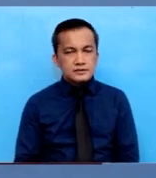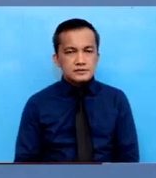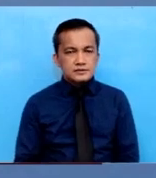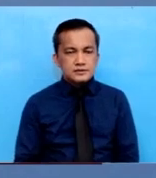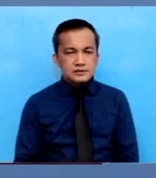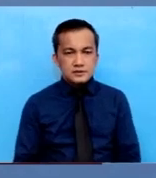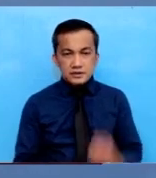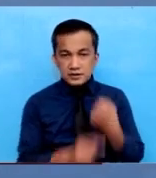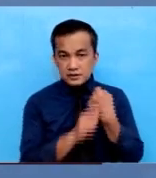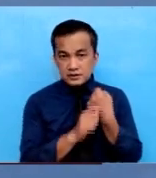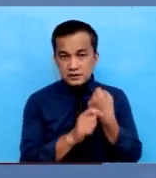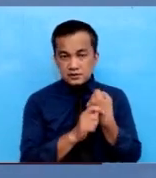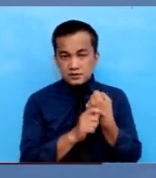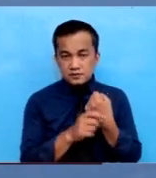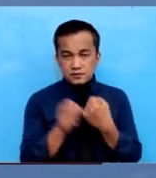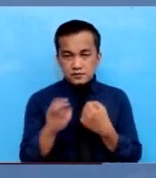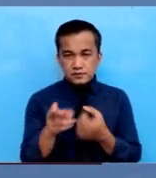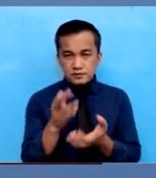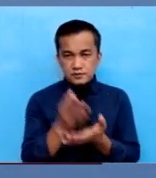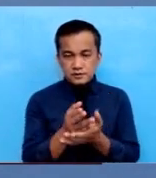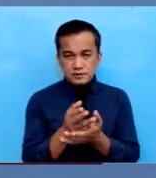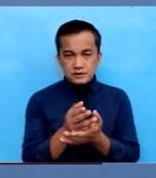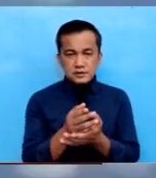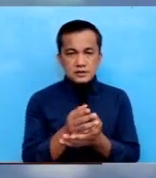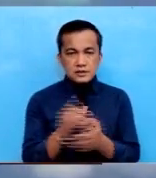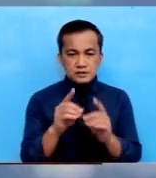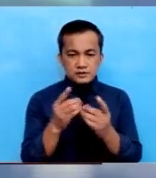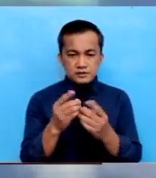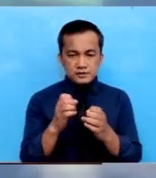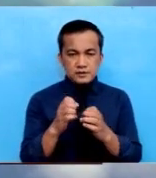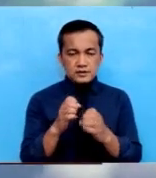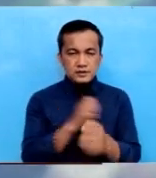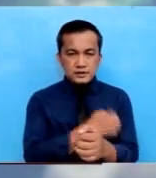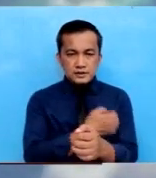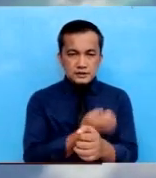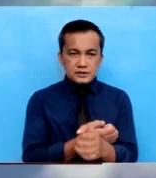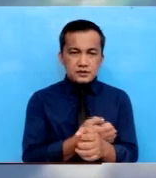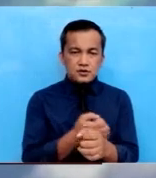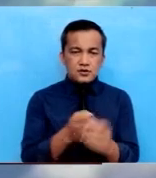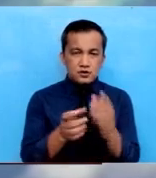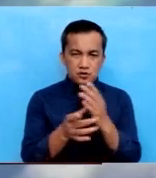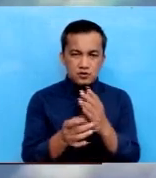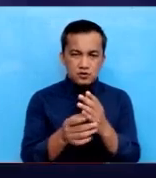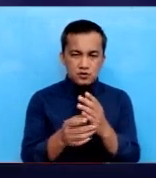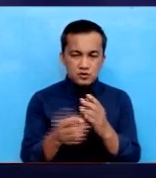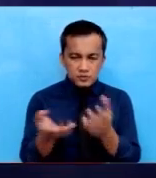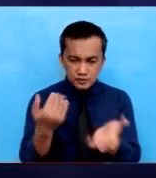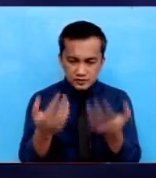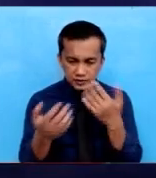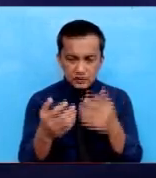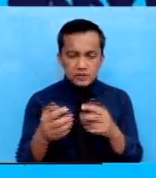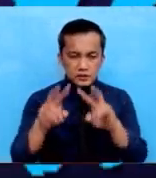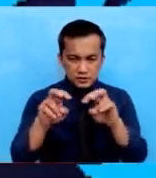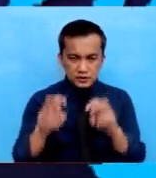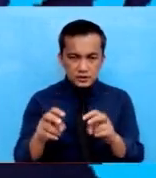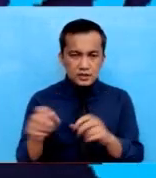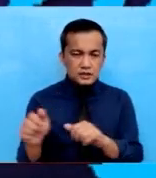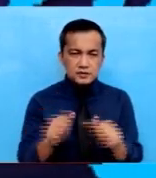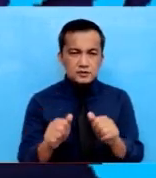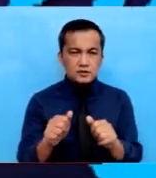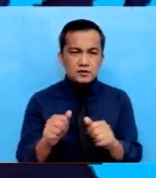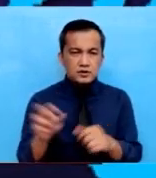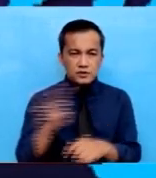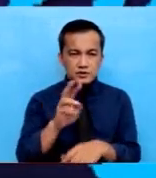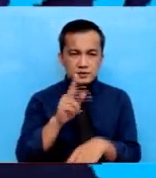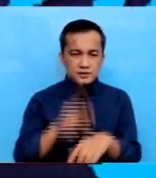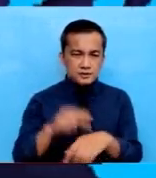Pansamantalang ipinatigil ng Department of Energy ang oil exploration activity sa West Philippine Sea. Sakop ng suspension